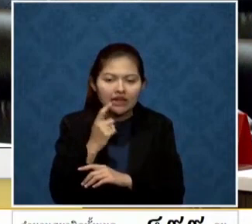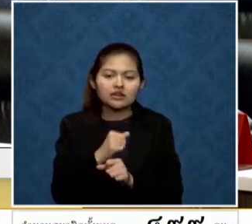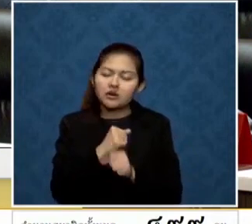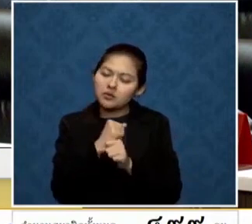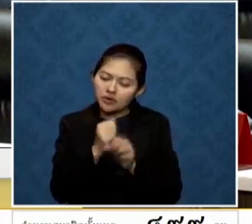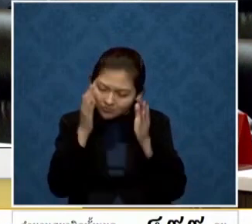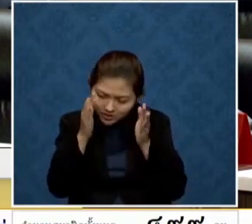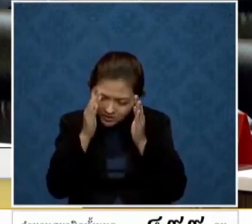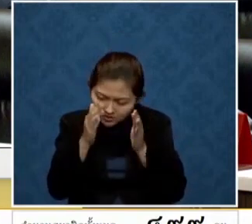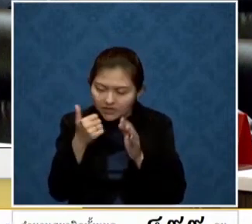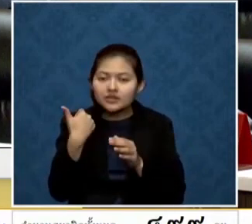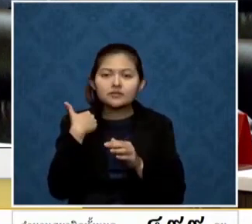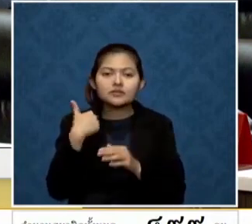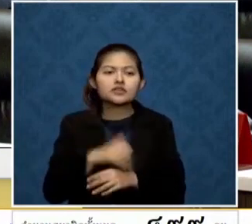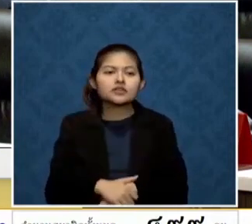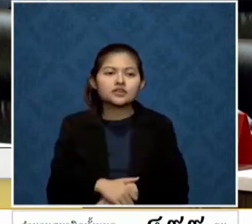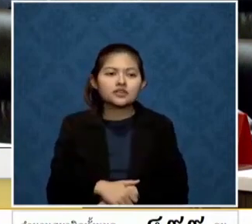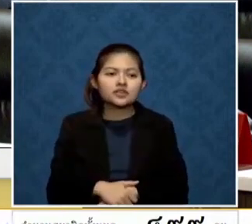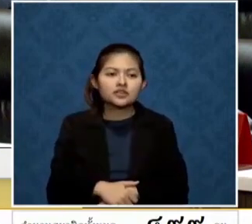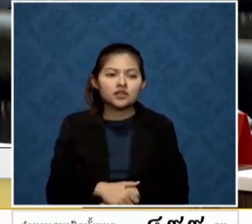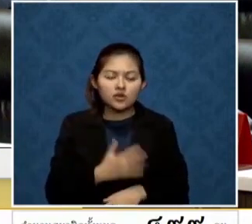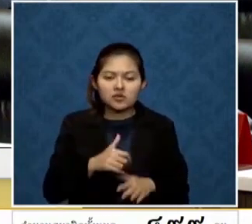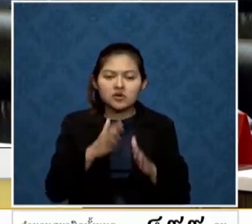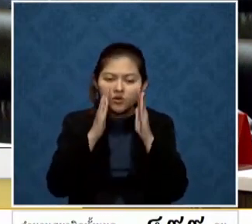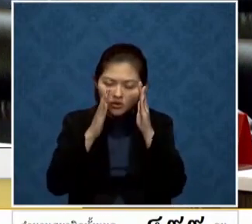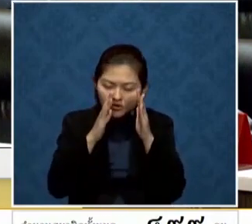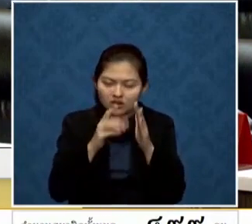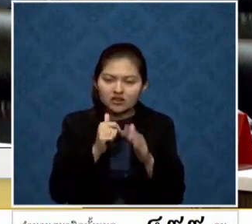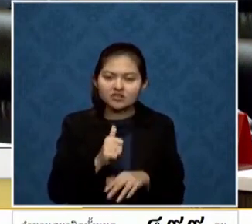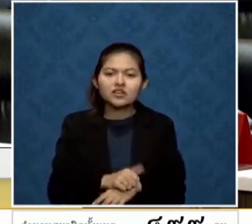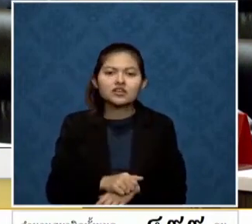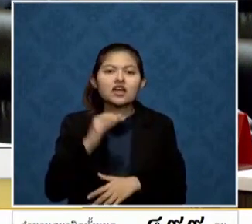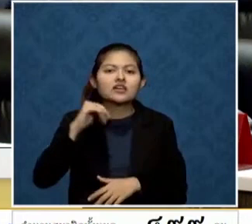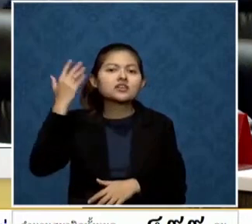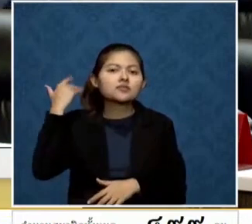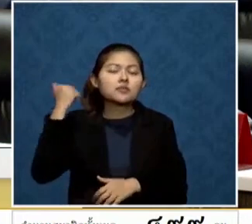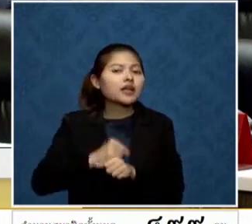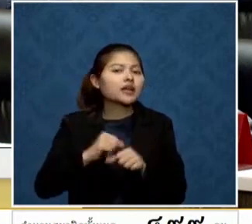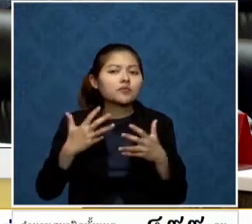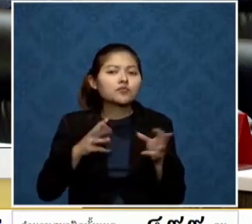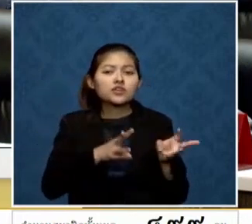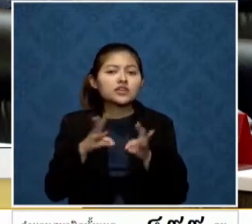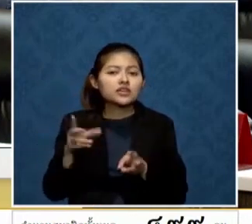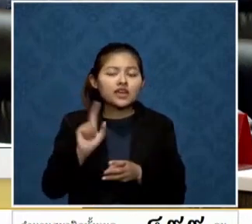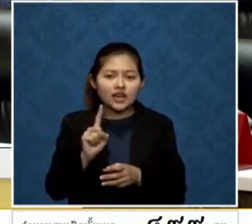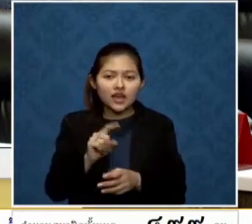จริงจังมากนะครับเราต้องการเพียงหัวที่ตั้งใจให้มากขึ้นกว่านี้ที่ผ่านมาทำยังไงครับลิงบางขุนเทียนเรียกว่า